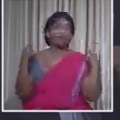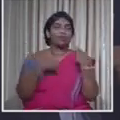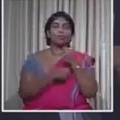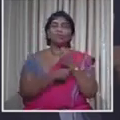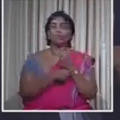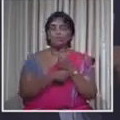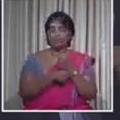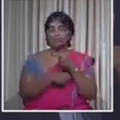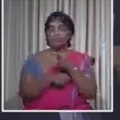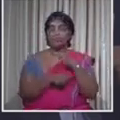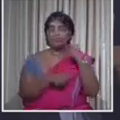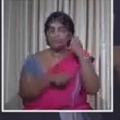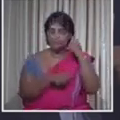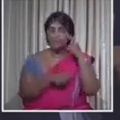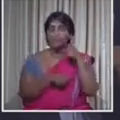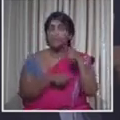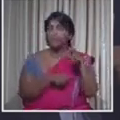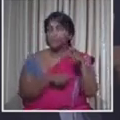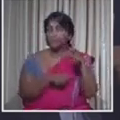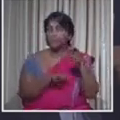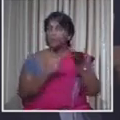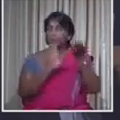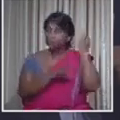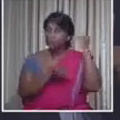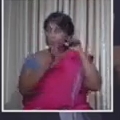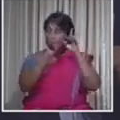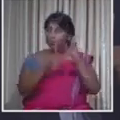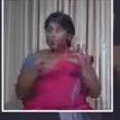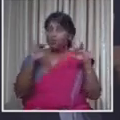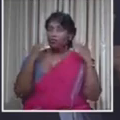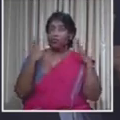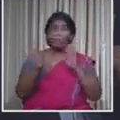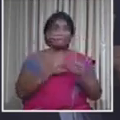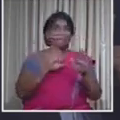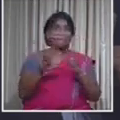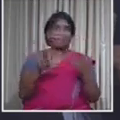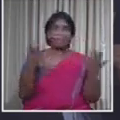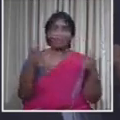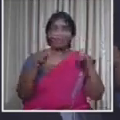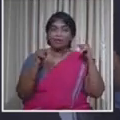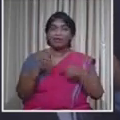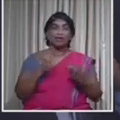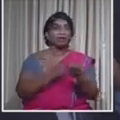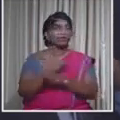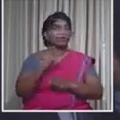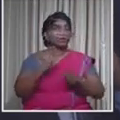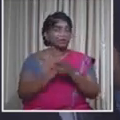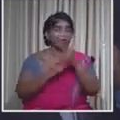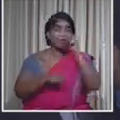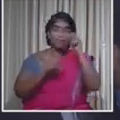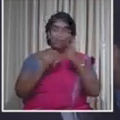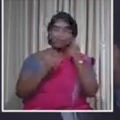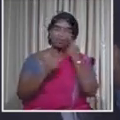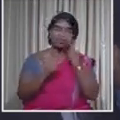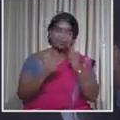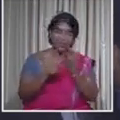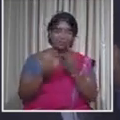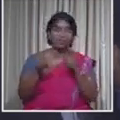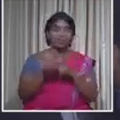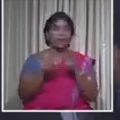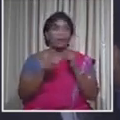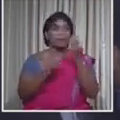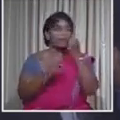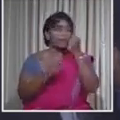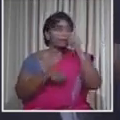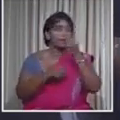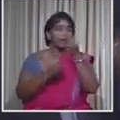බොහොම අපි දන්නවා හැබැයි ඒ කාලෙවත් මෙච්චර දුර්වල පාලනයක් තිබුණේ නැහැ අද ගොවිතැන ගොවියා අසරණ කරලා අද